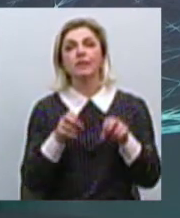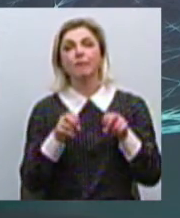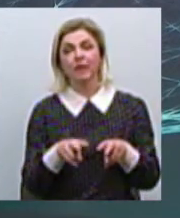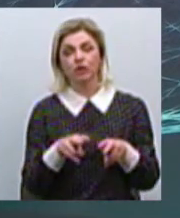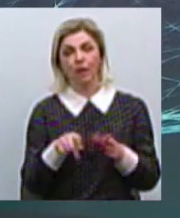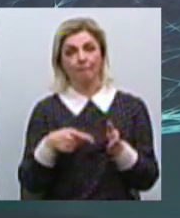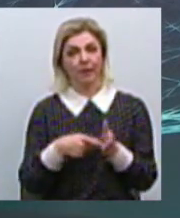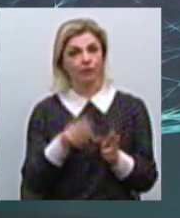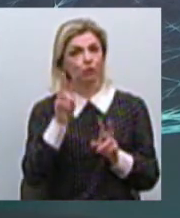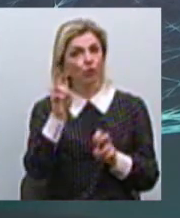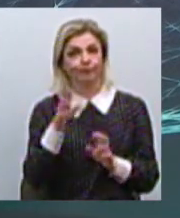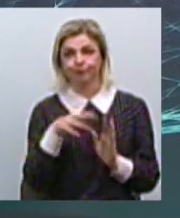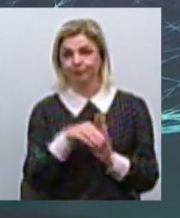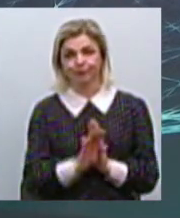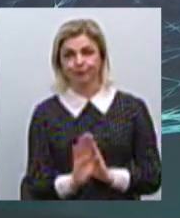бо